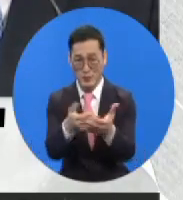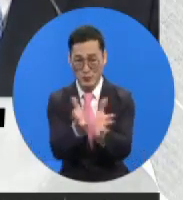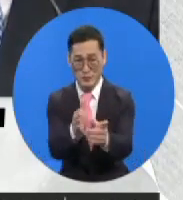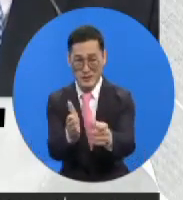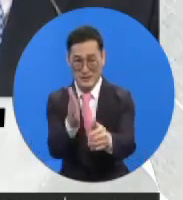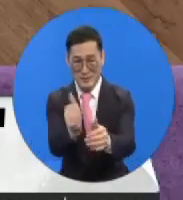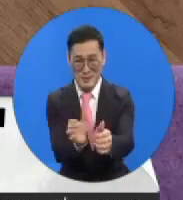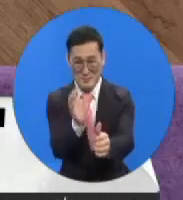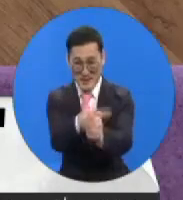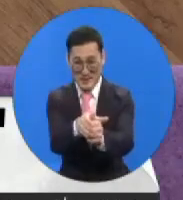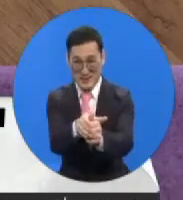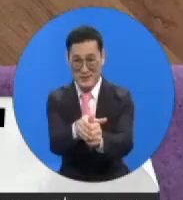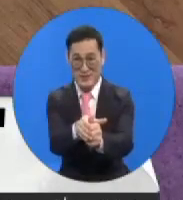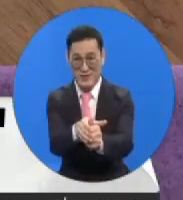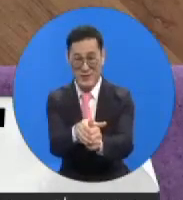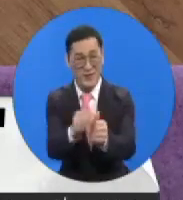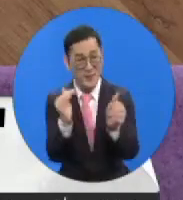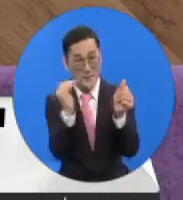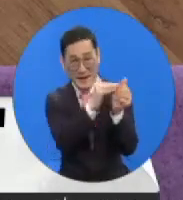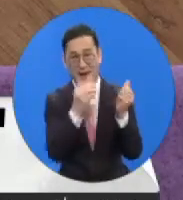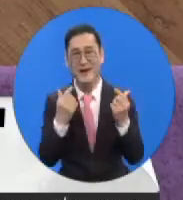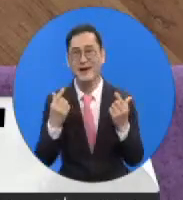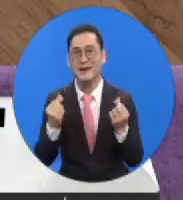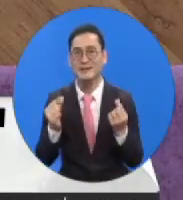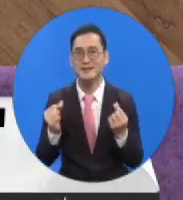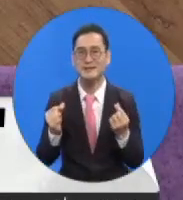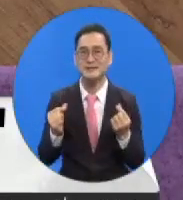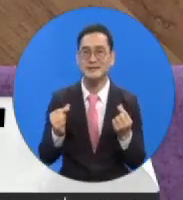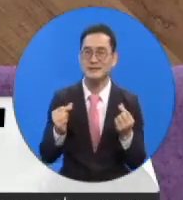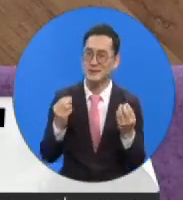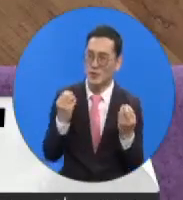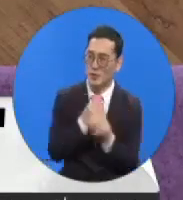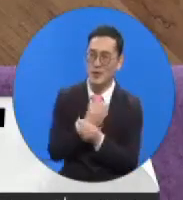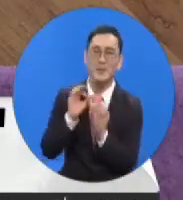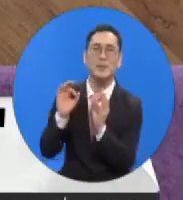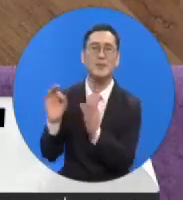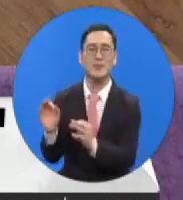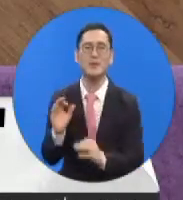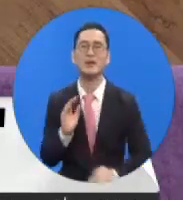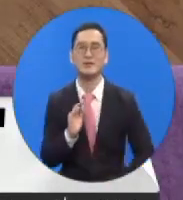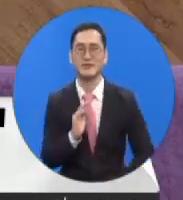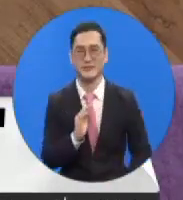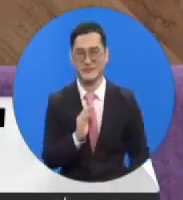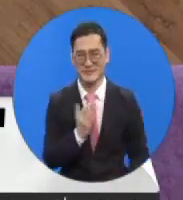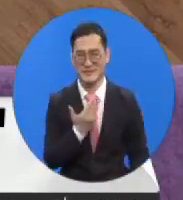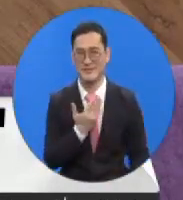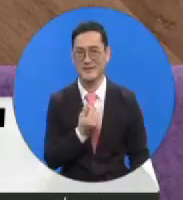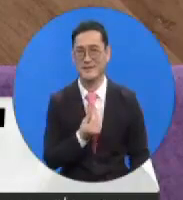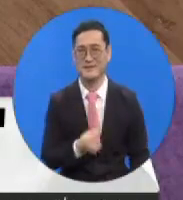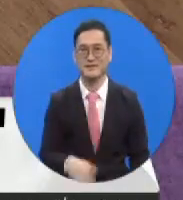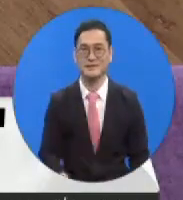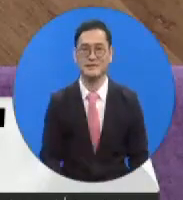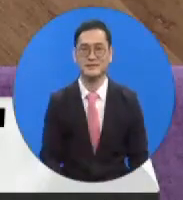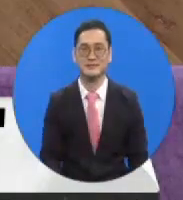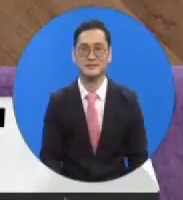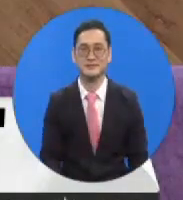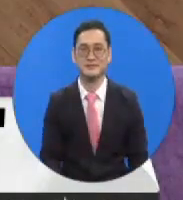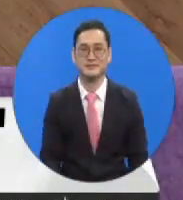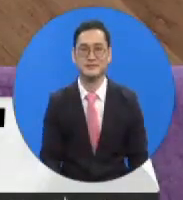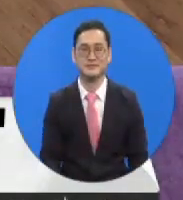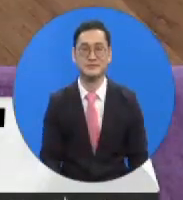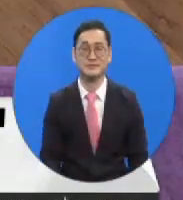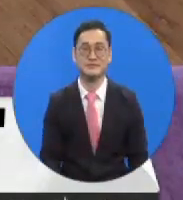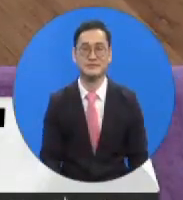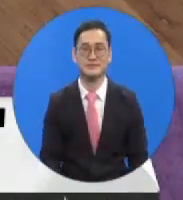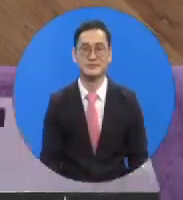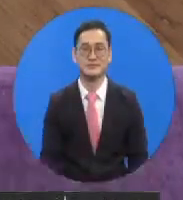받아서 결국 계속적으로 여권으로부터 많은 공격을 받지 않았나 이제 좀 그런 생각이 좀 들더라고요. 그렇군요.